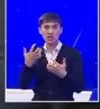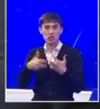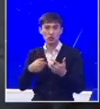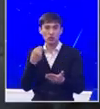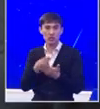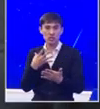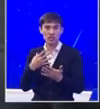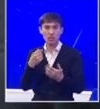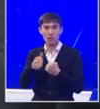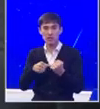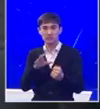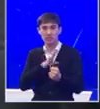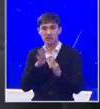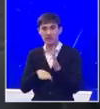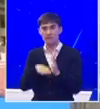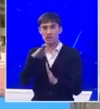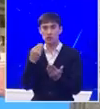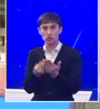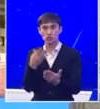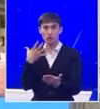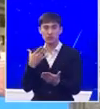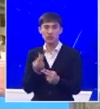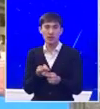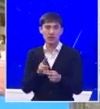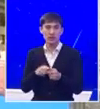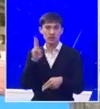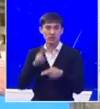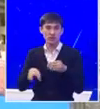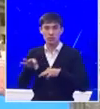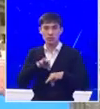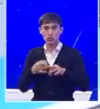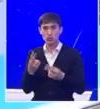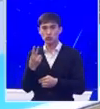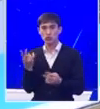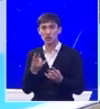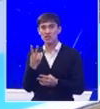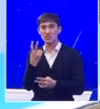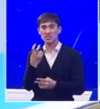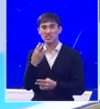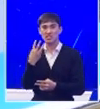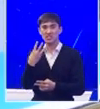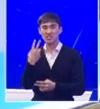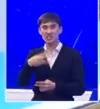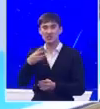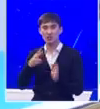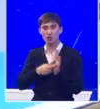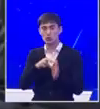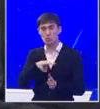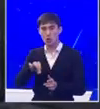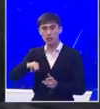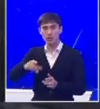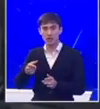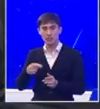удорожания материала стала выше сметная стоимость. На завершение объекта нужны еще 238 миллионов тенге. По словам